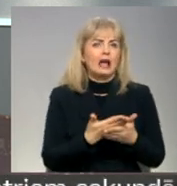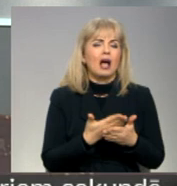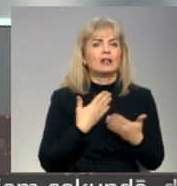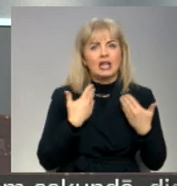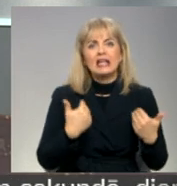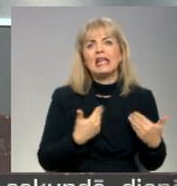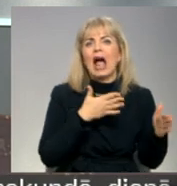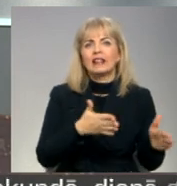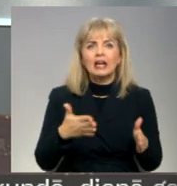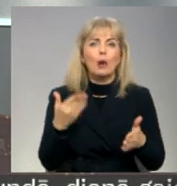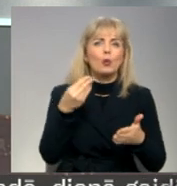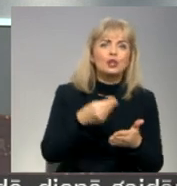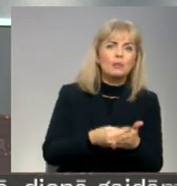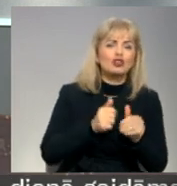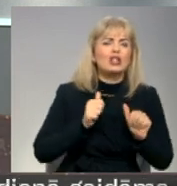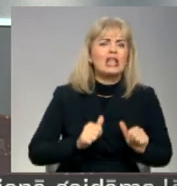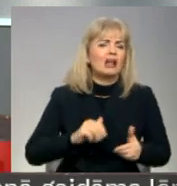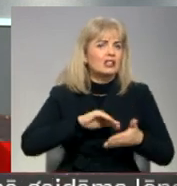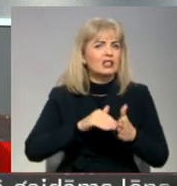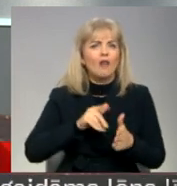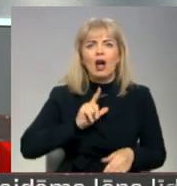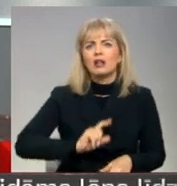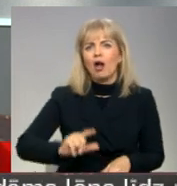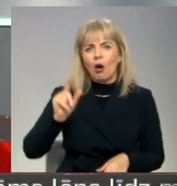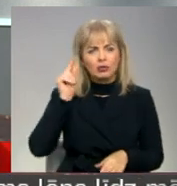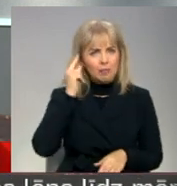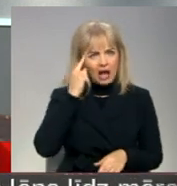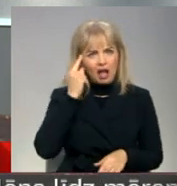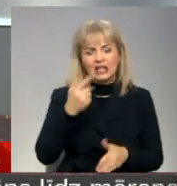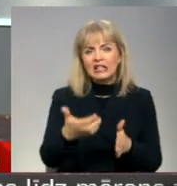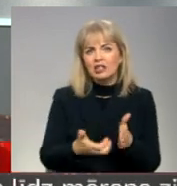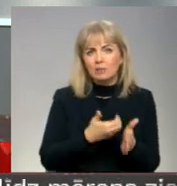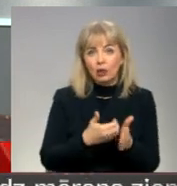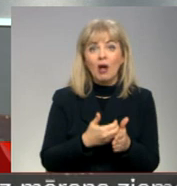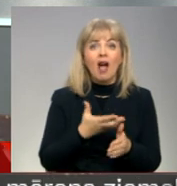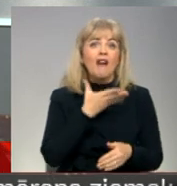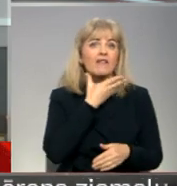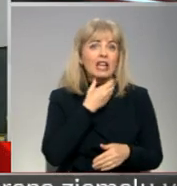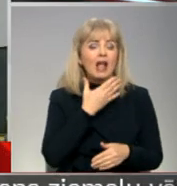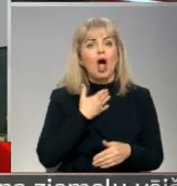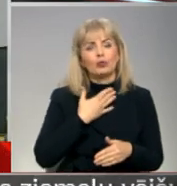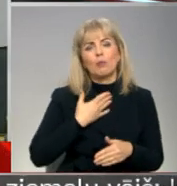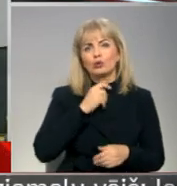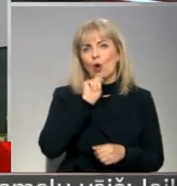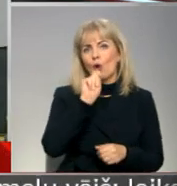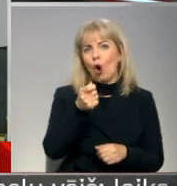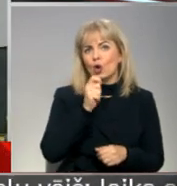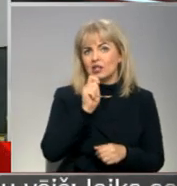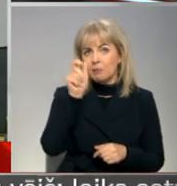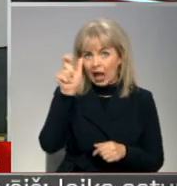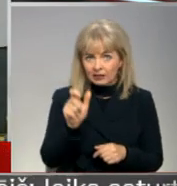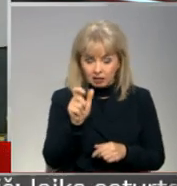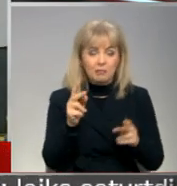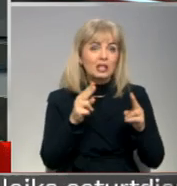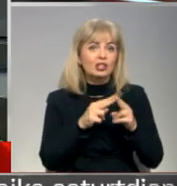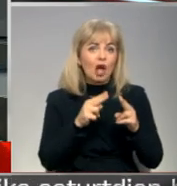atrodas arī mūsu korespondente Anastasija Djakonova, un mēs esam sazinājušies šobrīd pa telefonu. Anastasija, labvakar, vai ir zinām arī